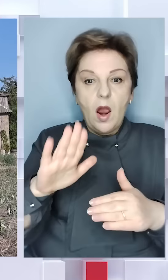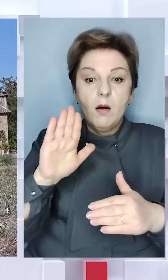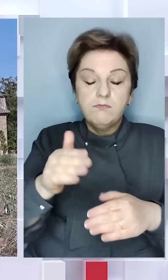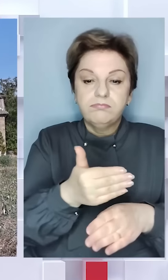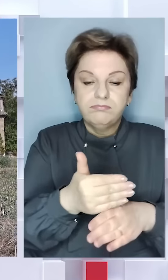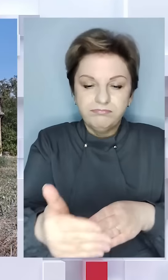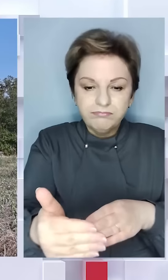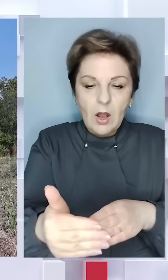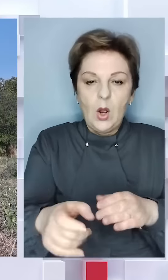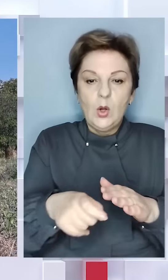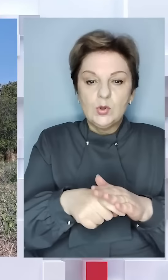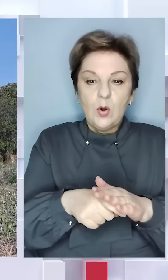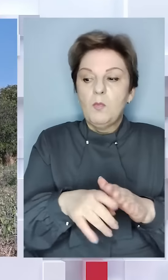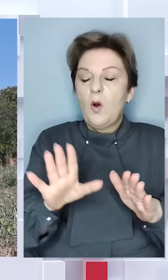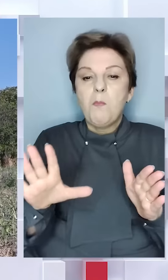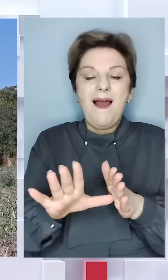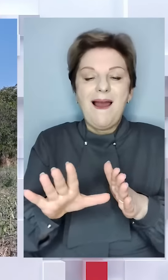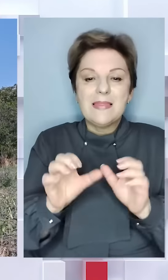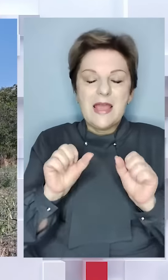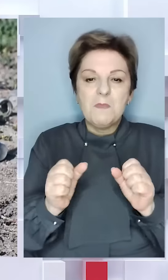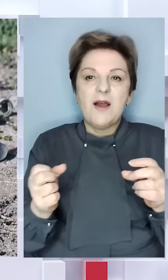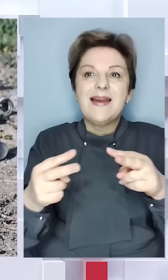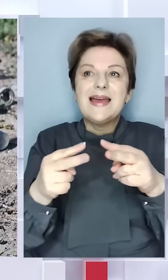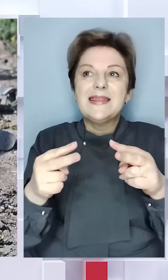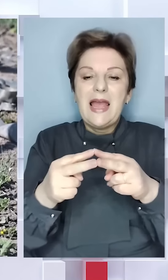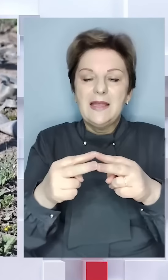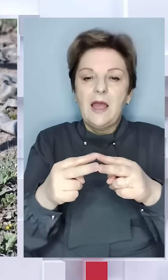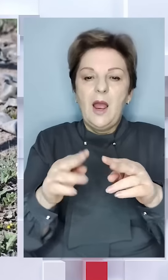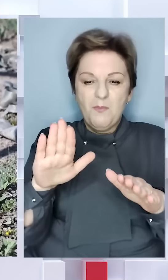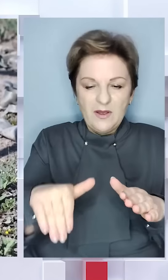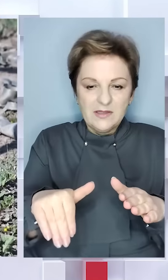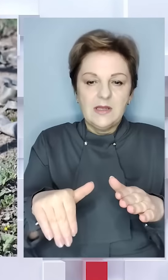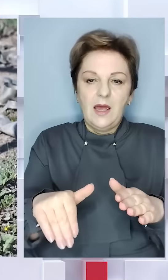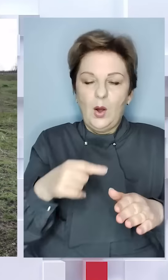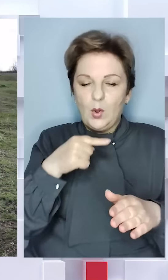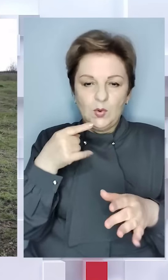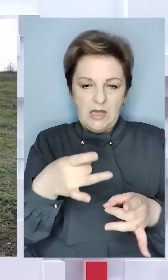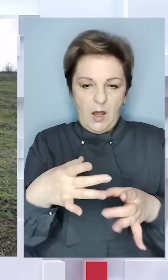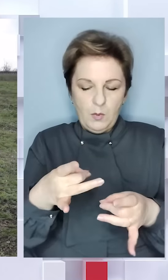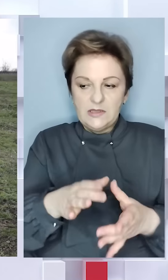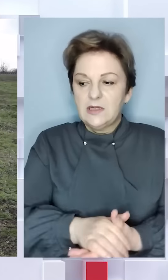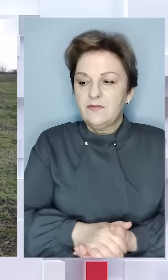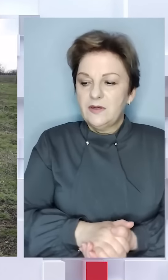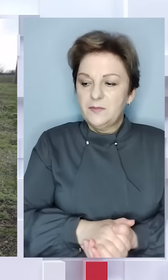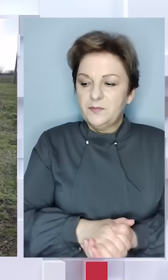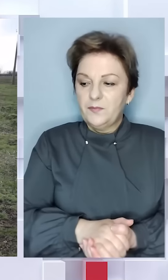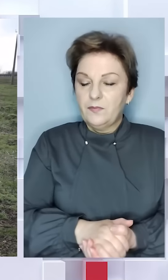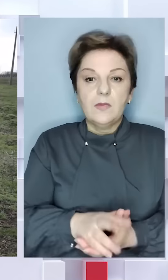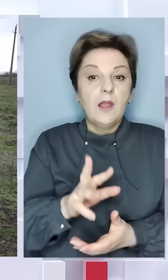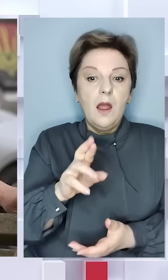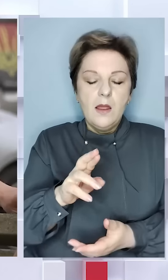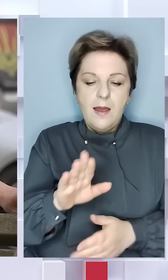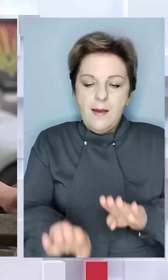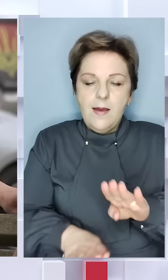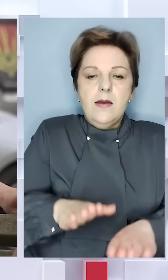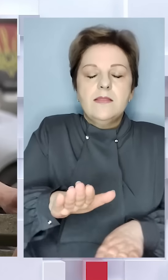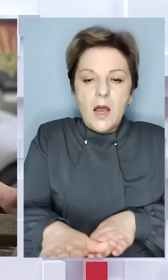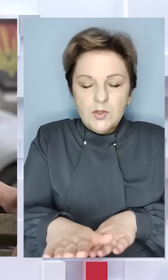згодом Донеччину, аби енергетики могли відновлювати мережі після російських обстрілів. Я